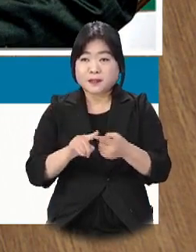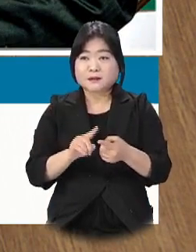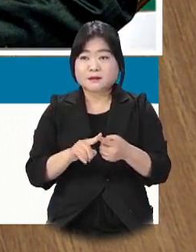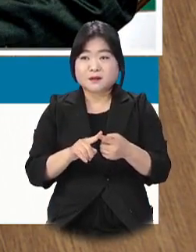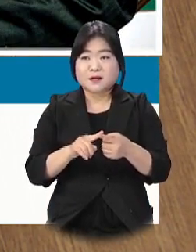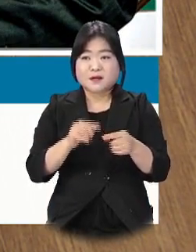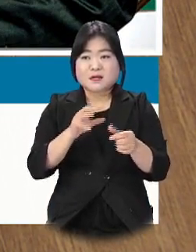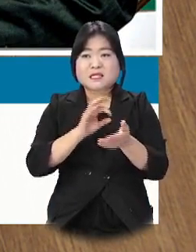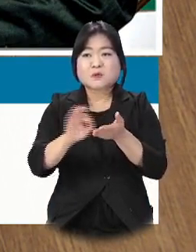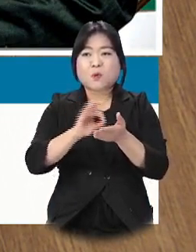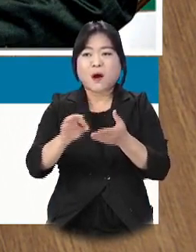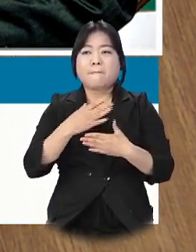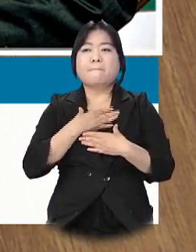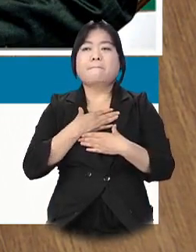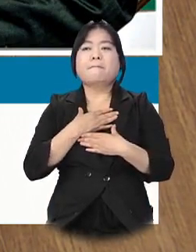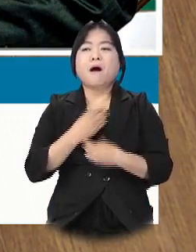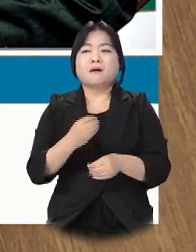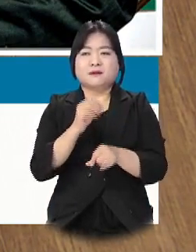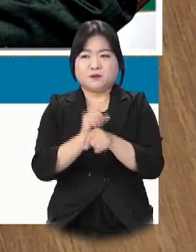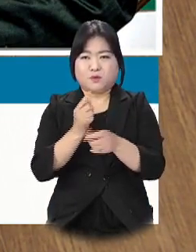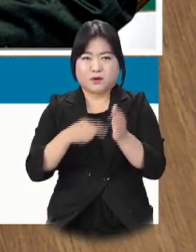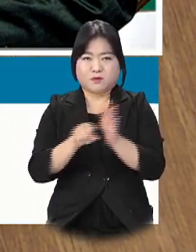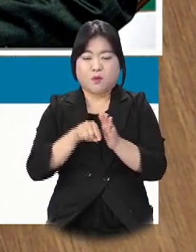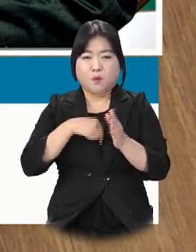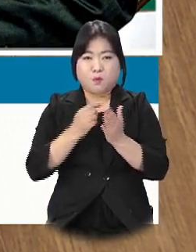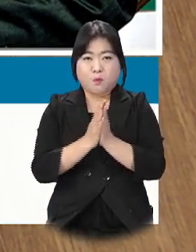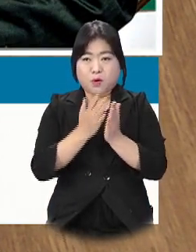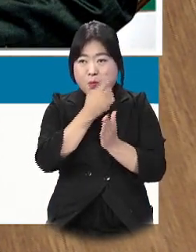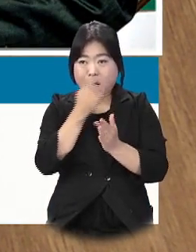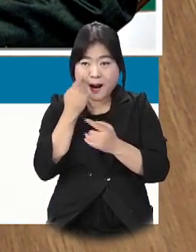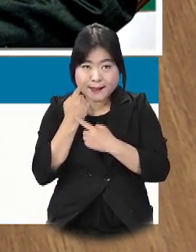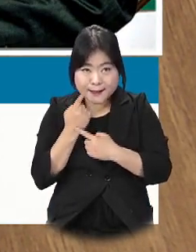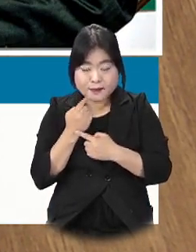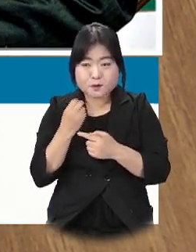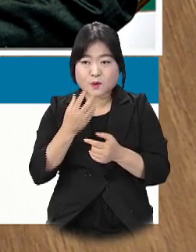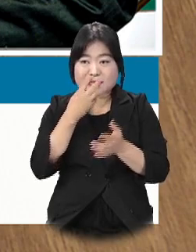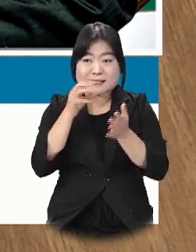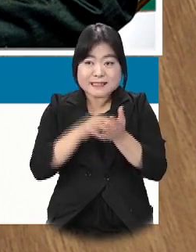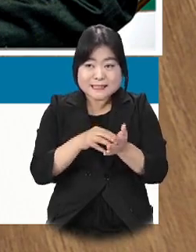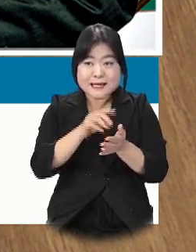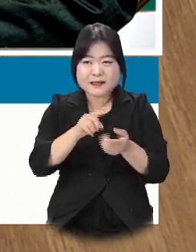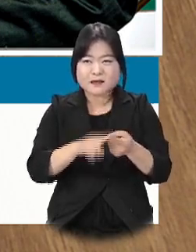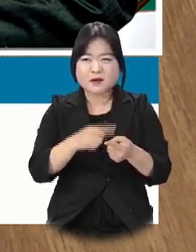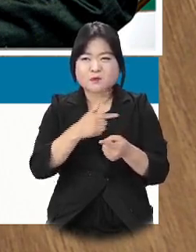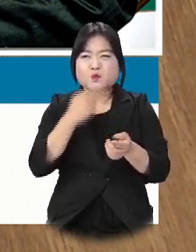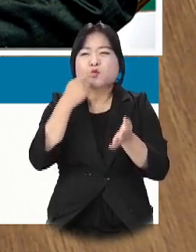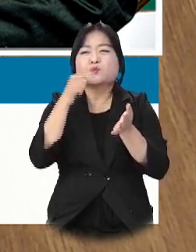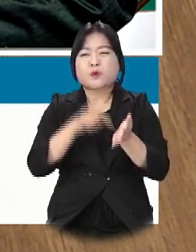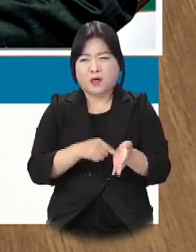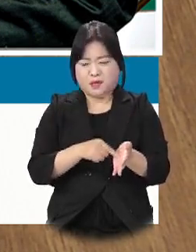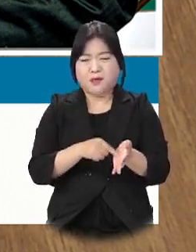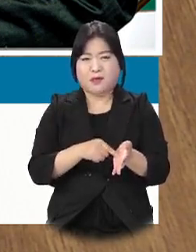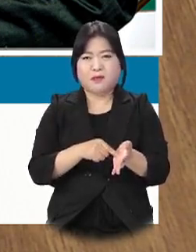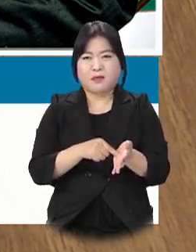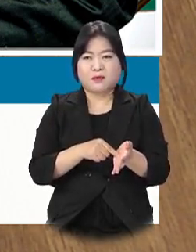이용의 편리성을 위해서 본인 확인이나 인증 자체를 좀 쉽게 하기